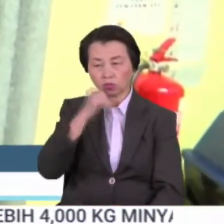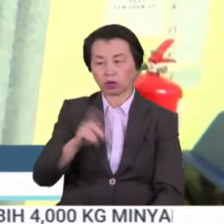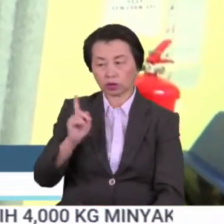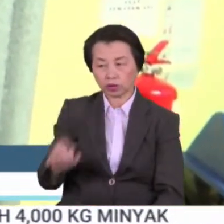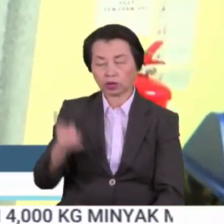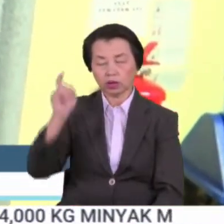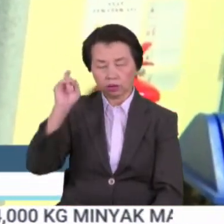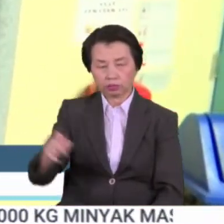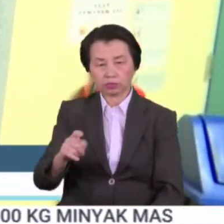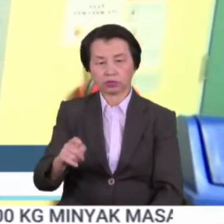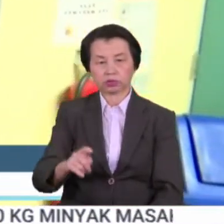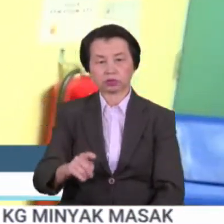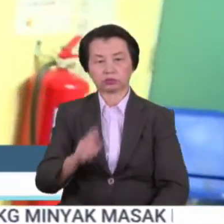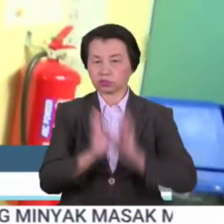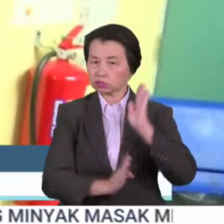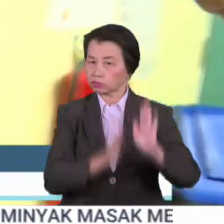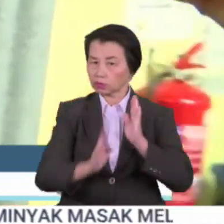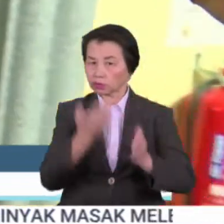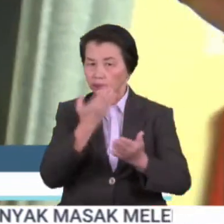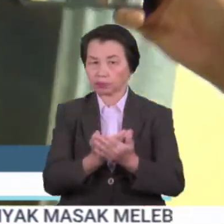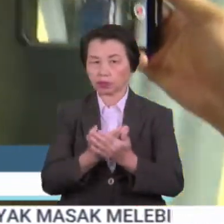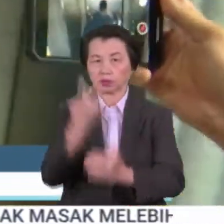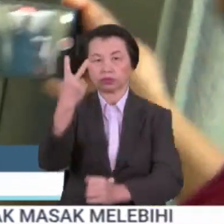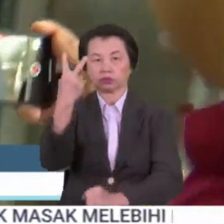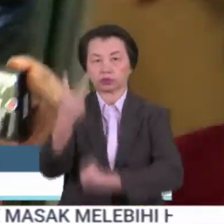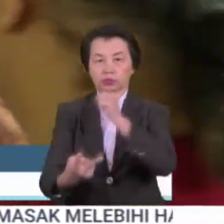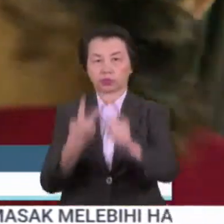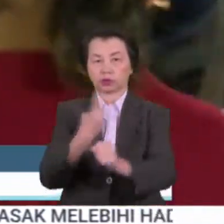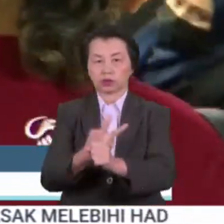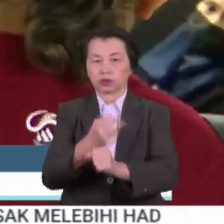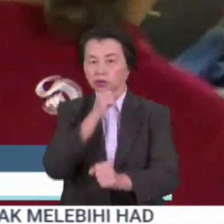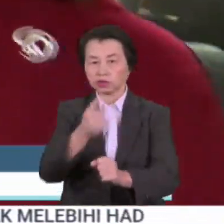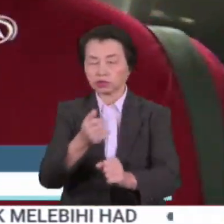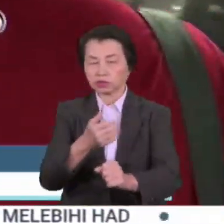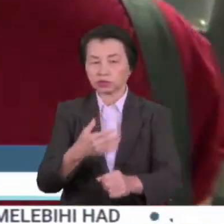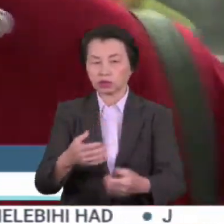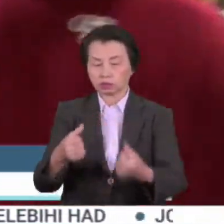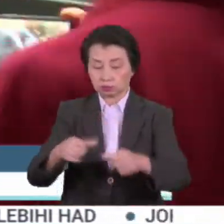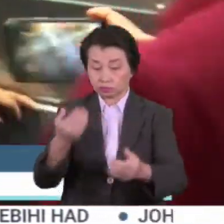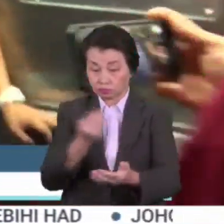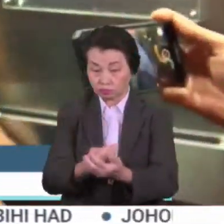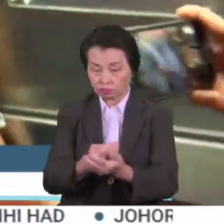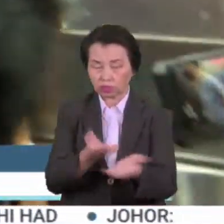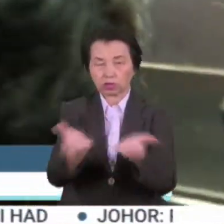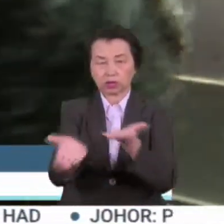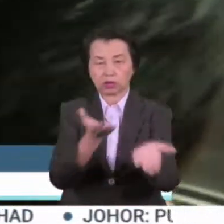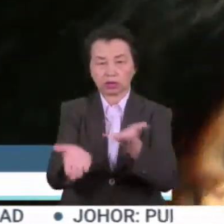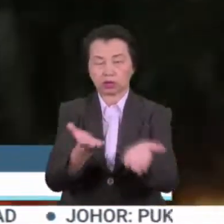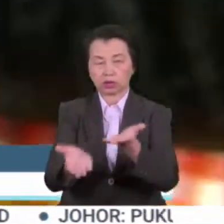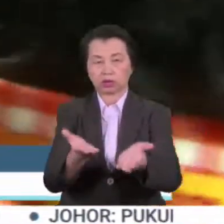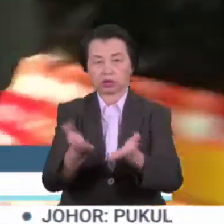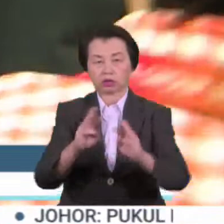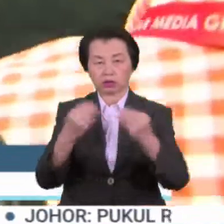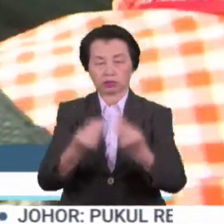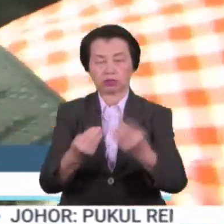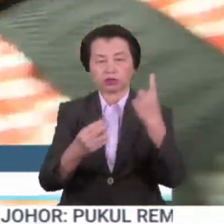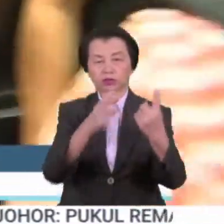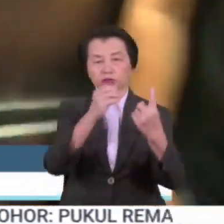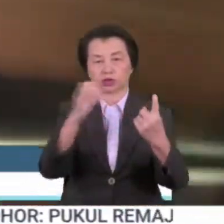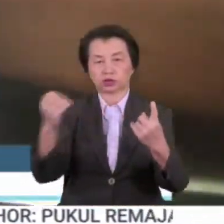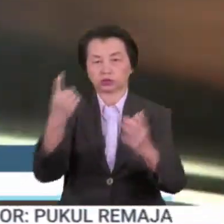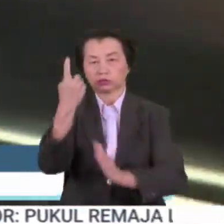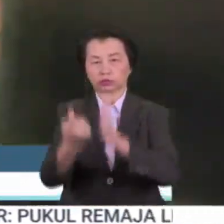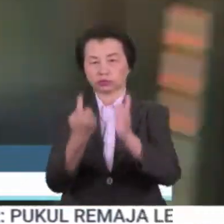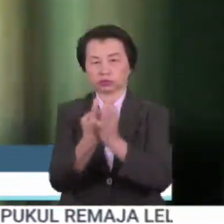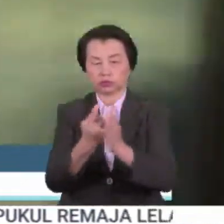juga dikenakan bon berkelakuan baik selama 2 tahun tidak bercagar serta Hikmat masyarakat selama 100 jam dalam